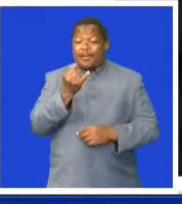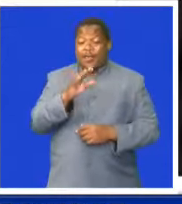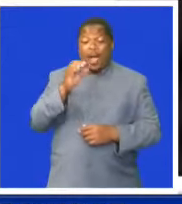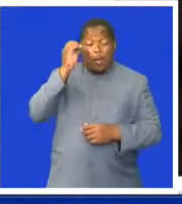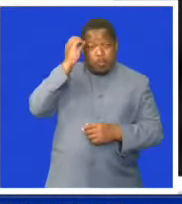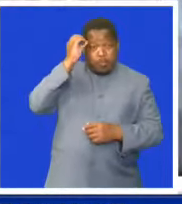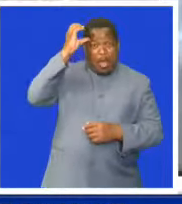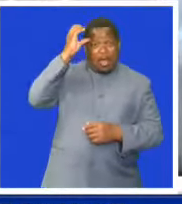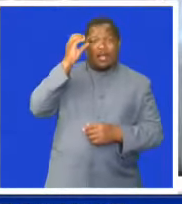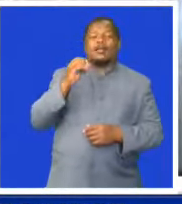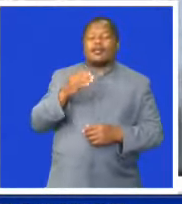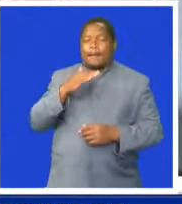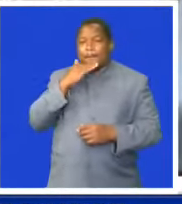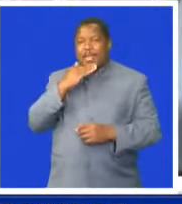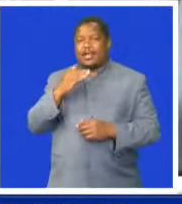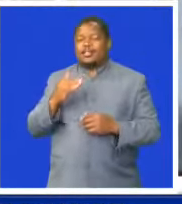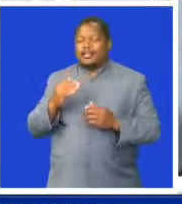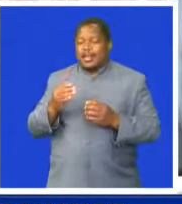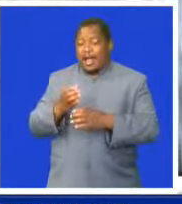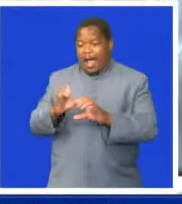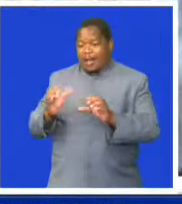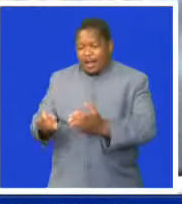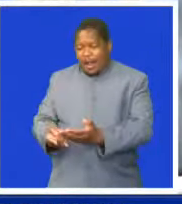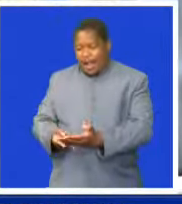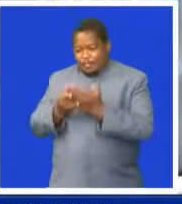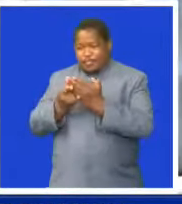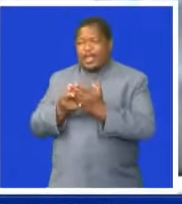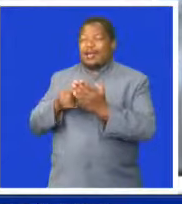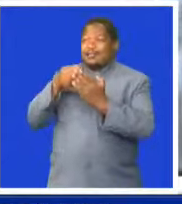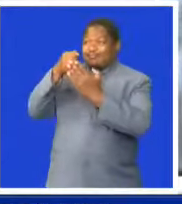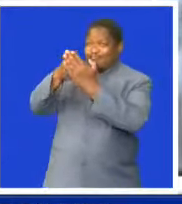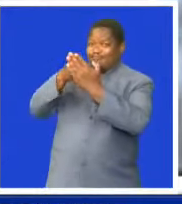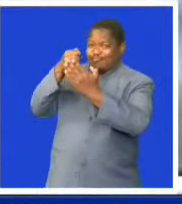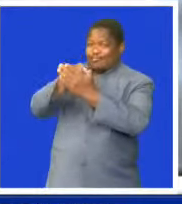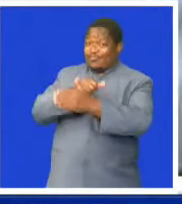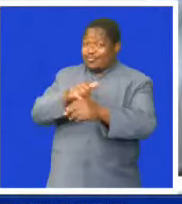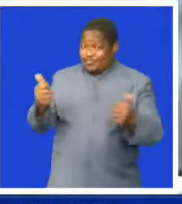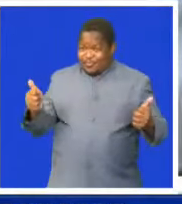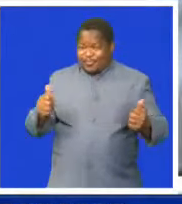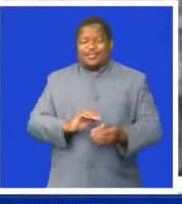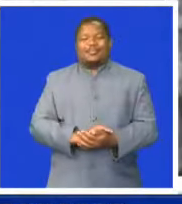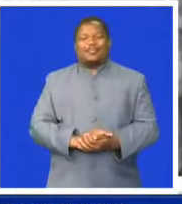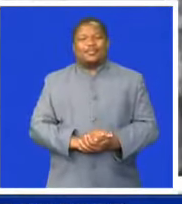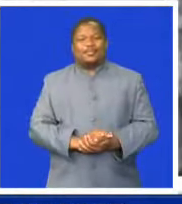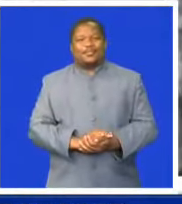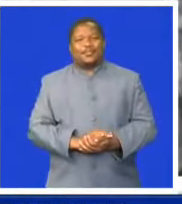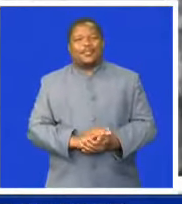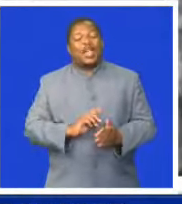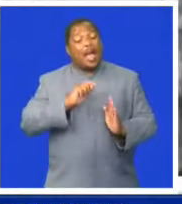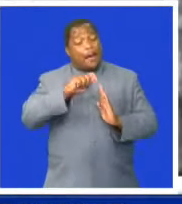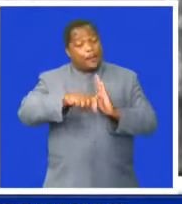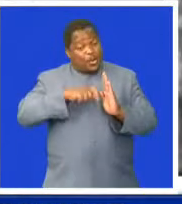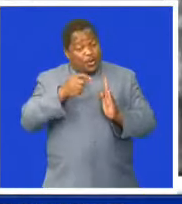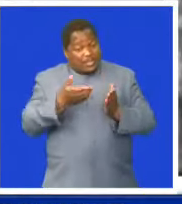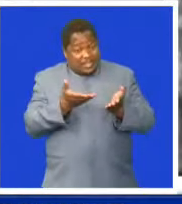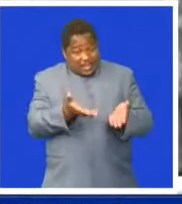lolwanele. Wabonga bomake bephalamende ngokuthatha lesinyathelo. Lo msebenti lona ke awusowe ilanga